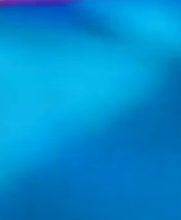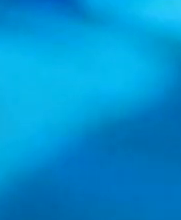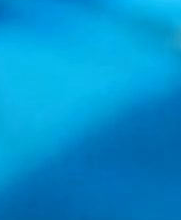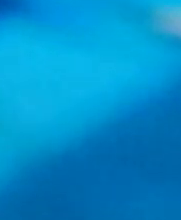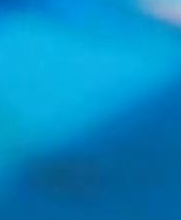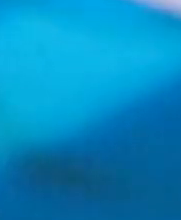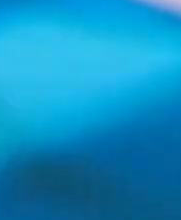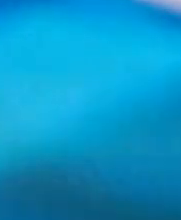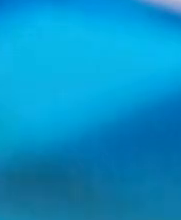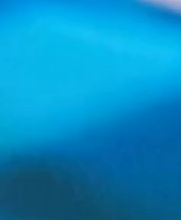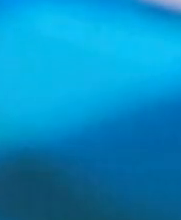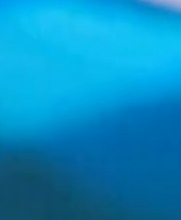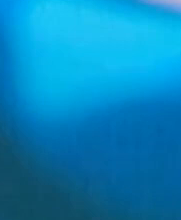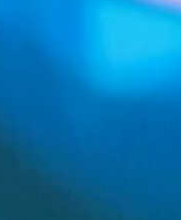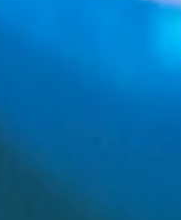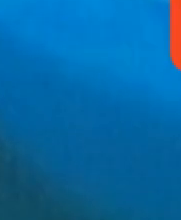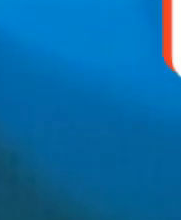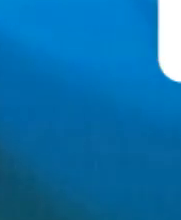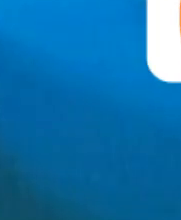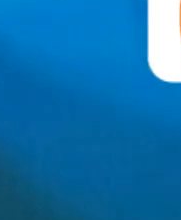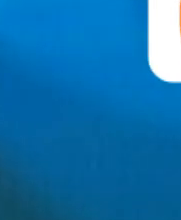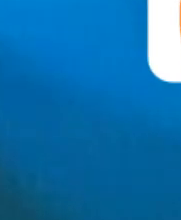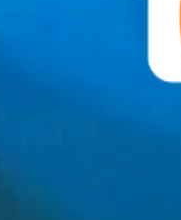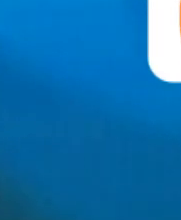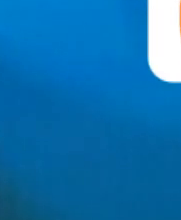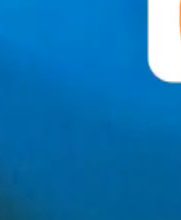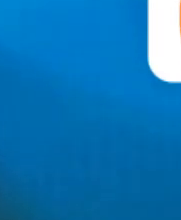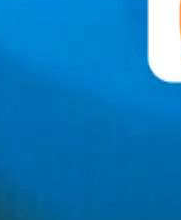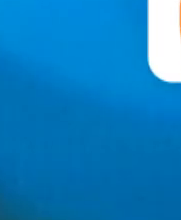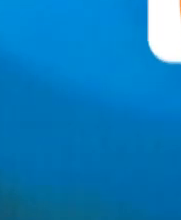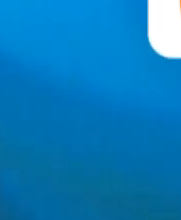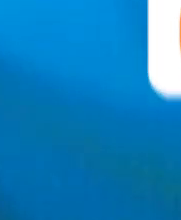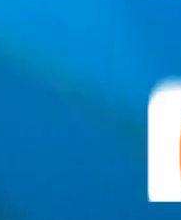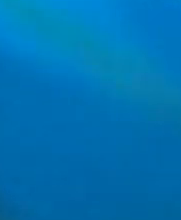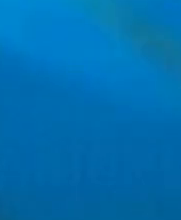непременно жмите на колокольчик. Информбюро, когда нужна честная информация.